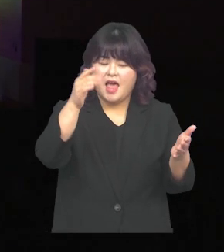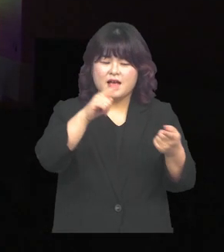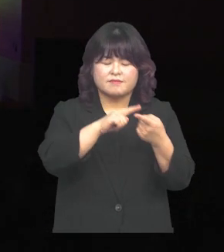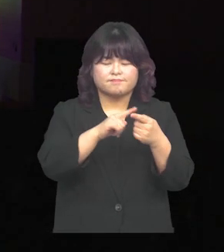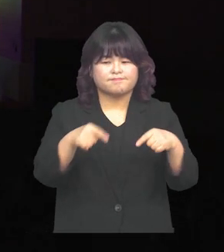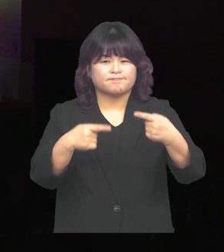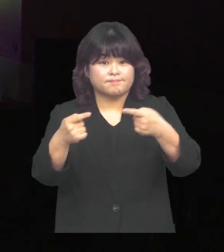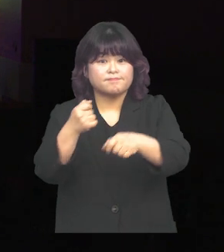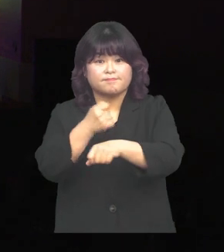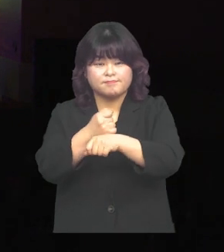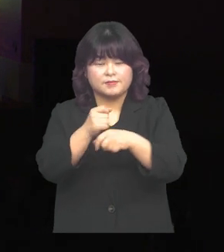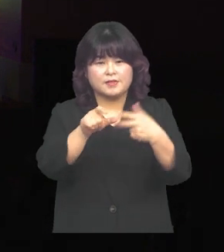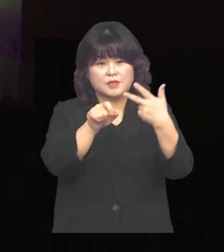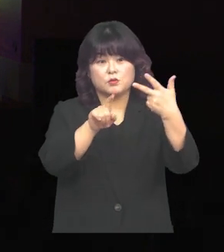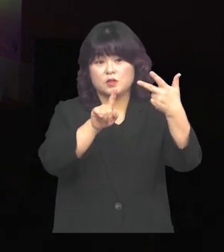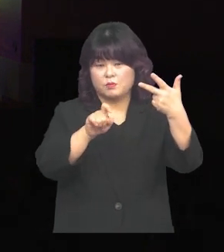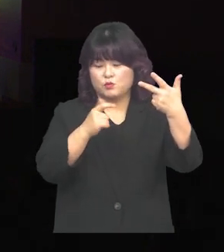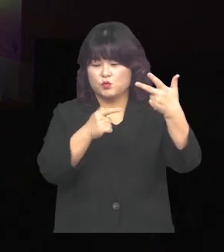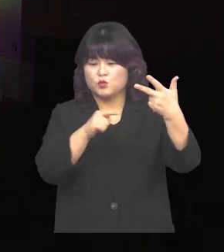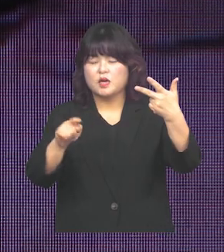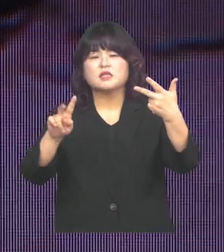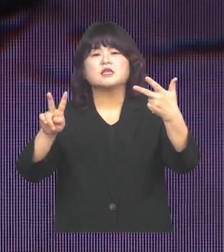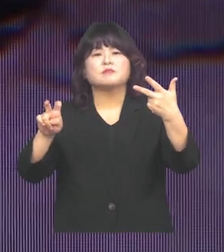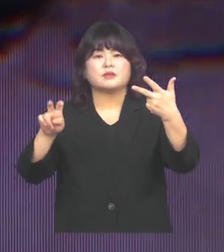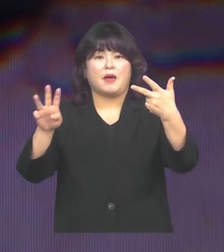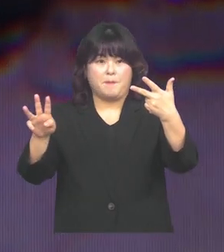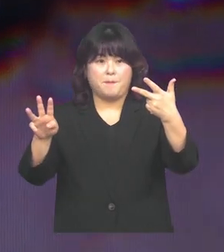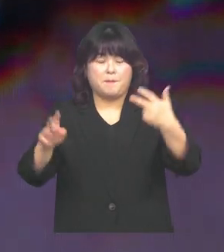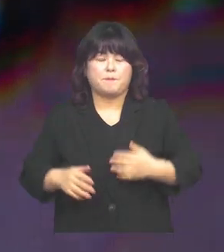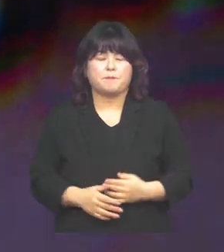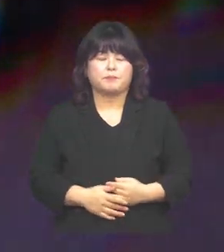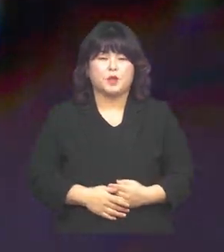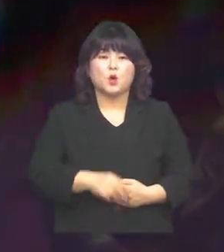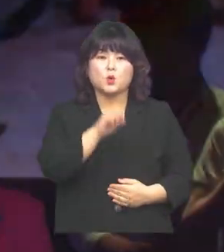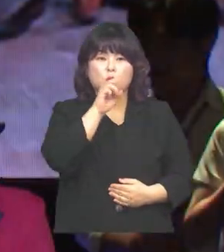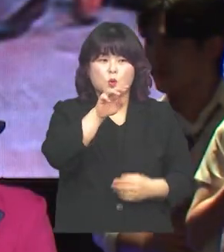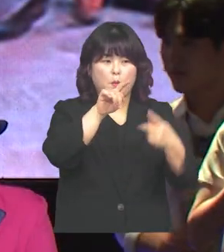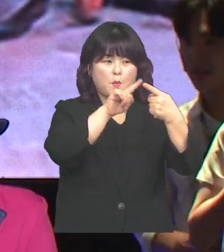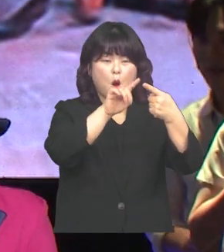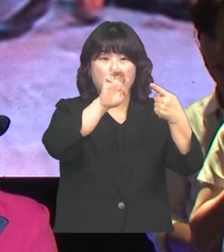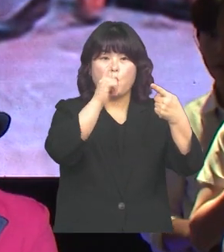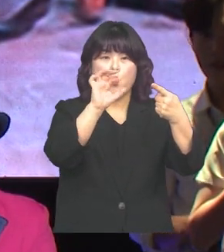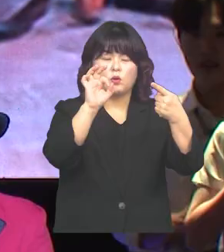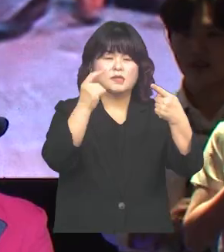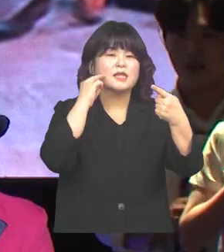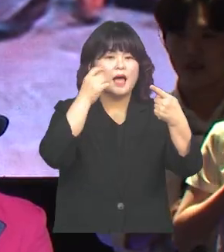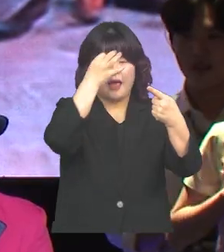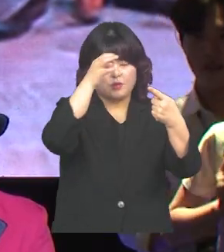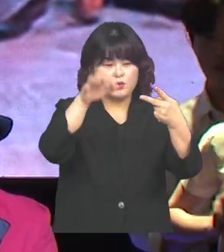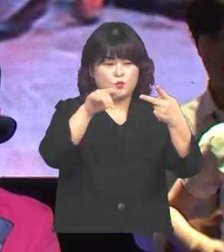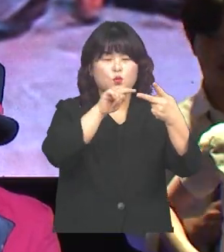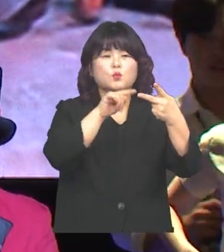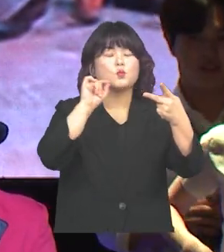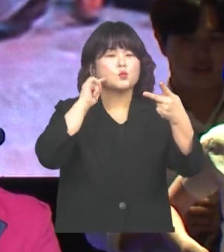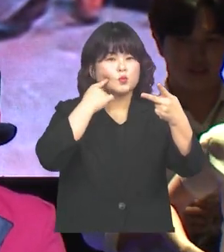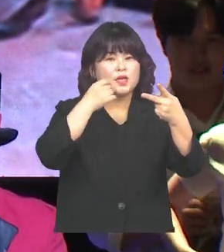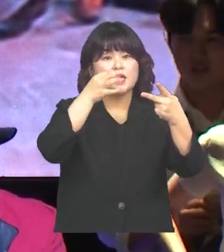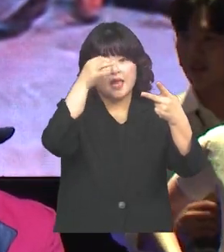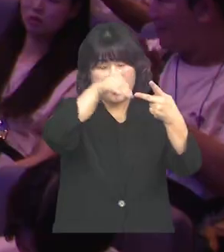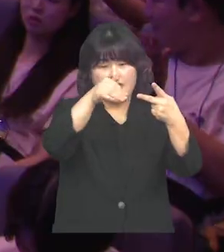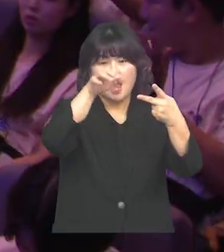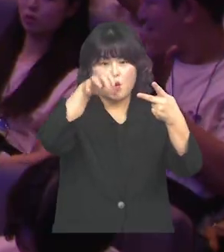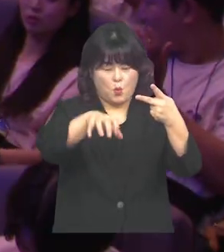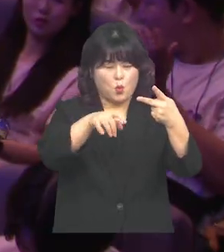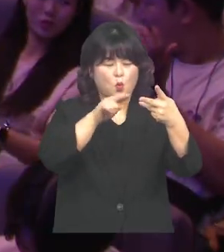대학생들이 펼치는 본선 공연은 7월 16일부터 23일까지 용인 포은 아트홀, 용인 시문예회관